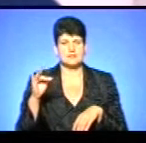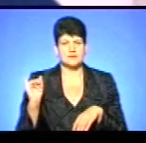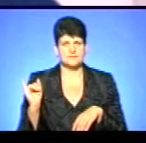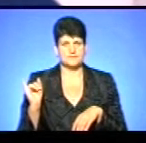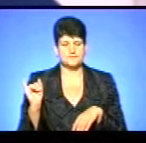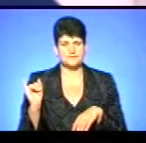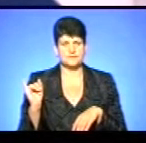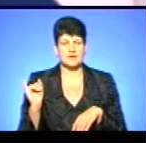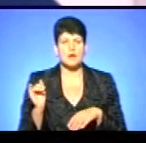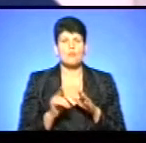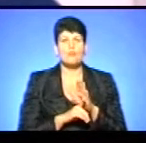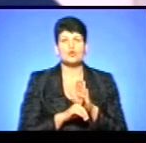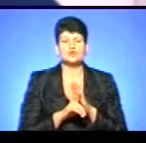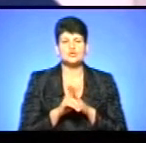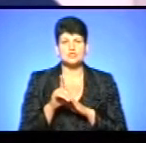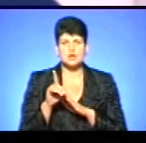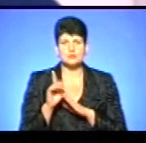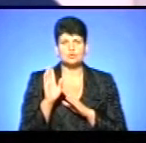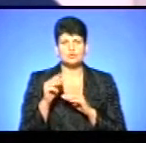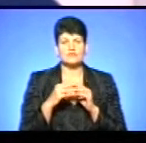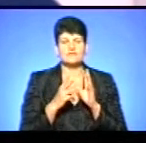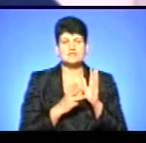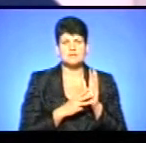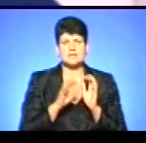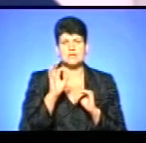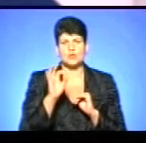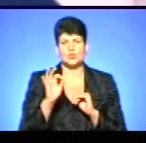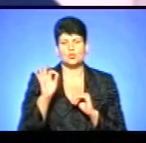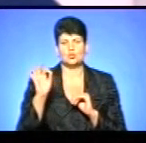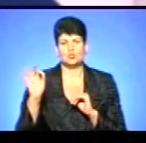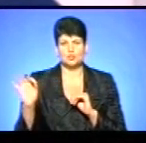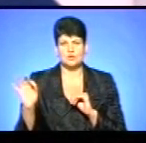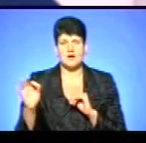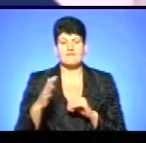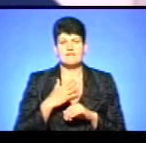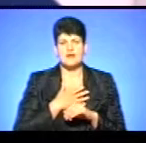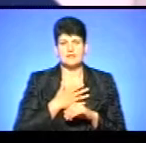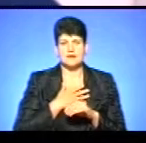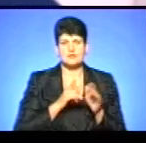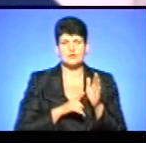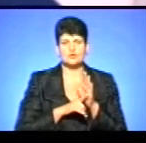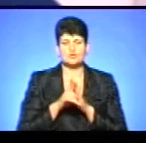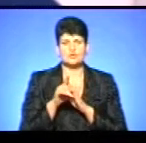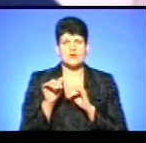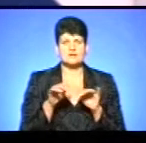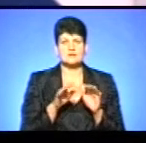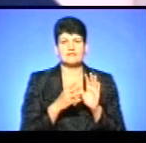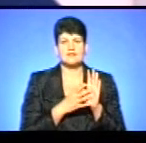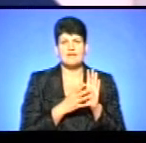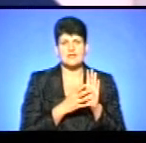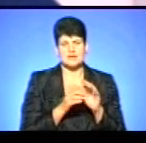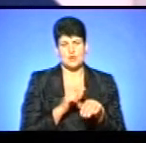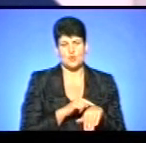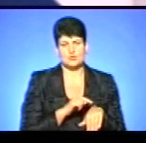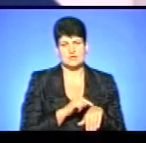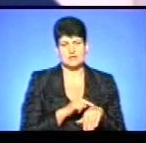церкви. Початок молитви в Україні припаде на 18:00. Водночас у Канаді розпочнуть акцію о 9 годині. Про це